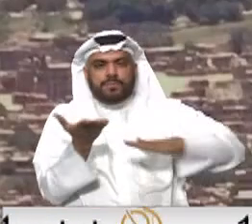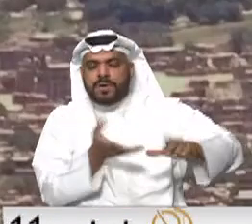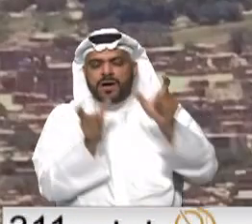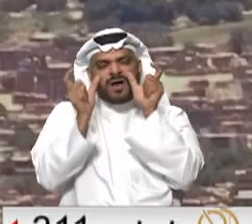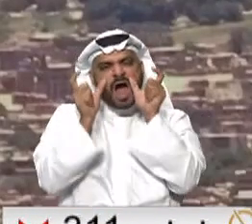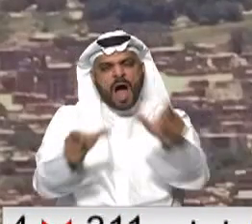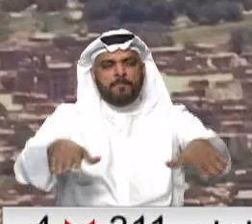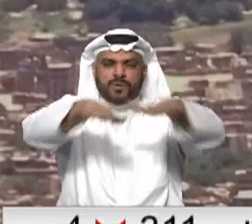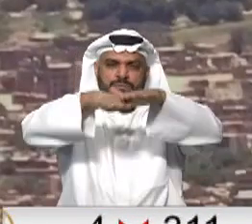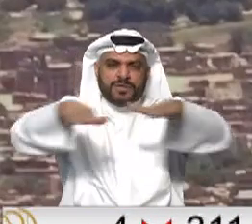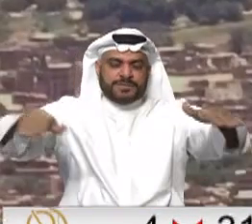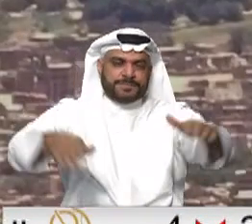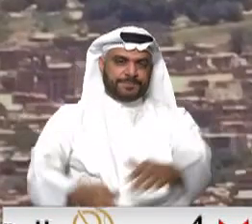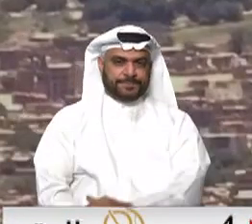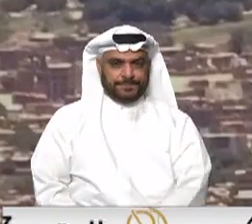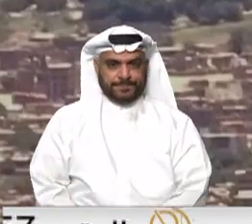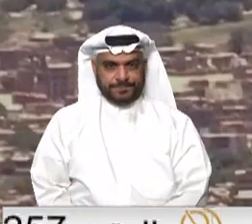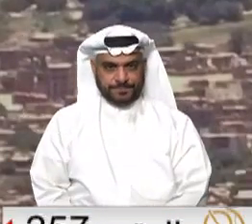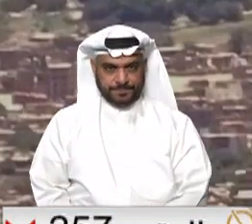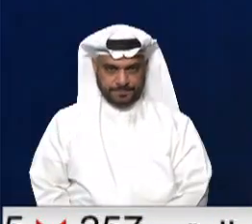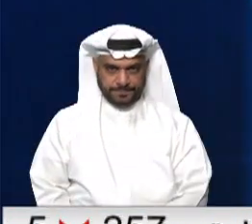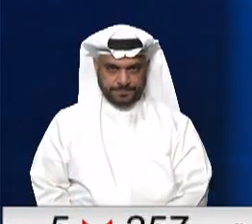وأمانه واستقراره.